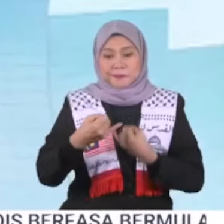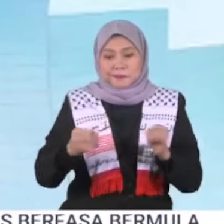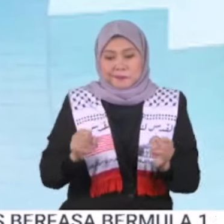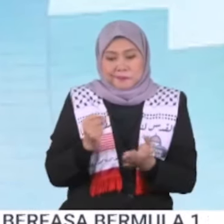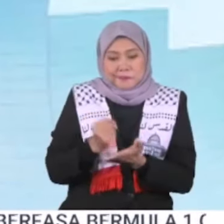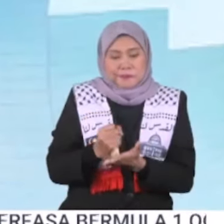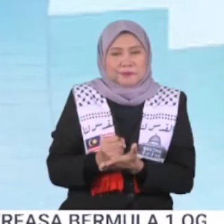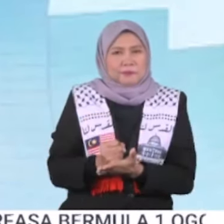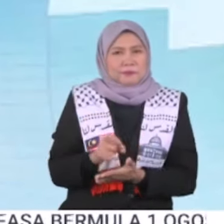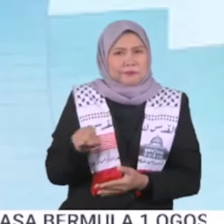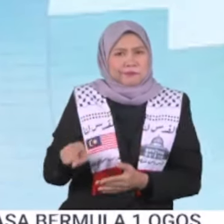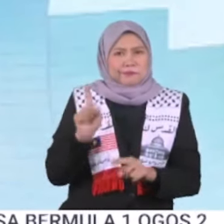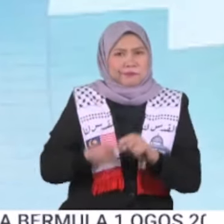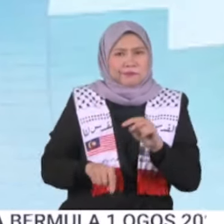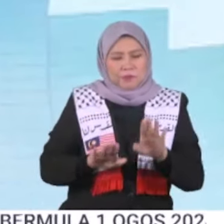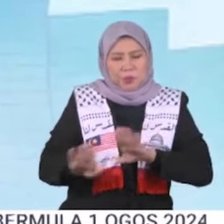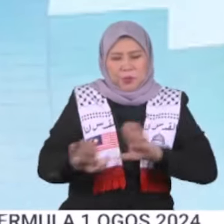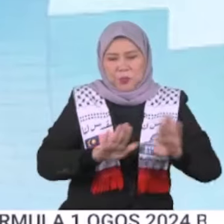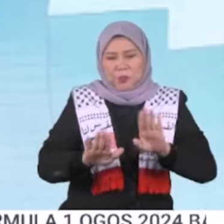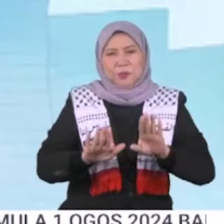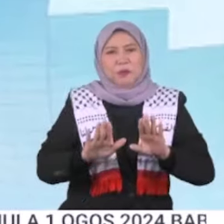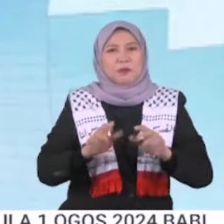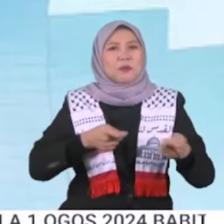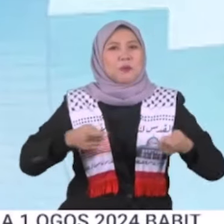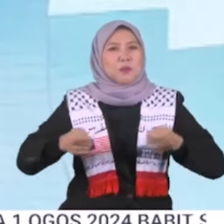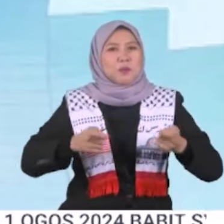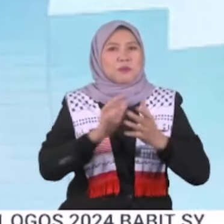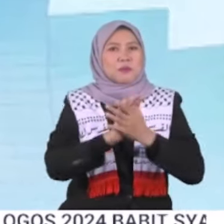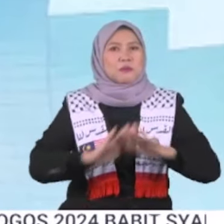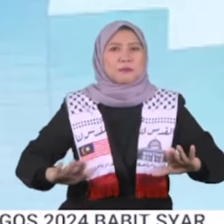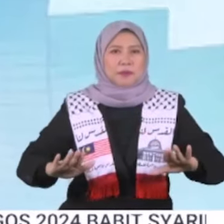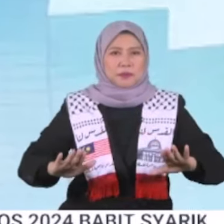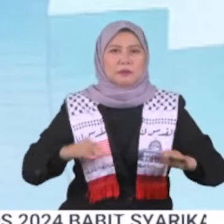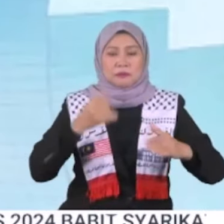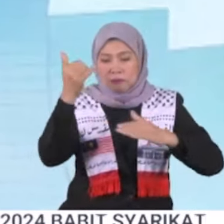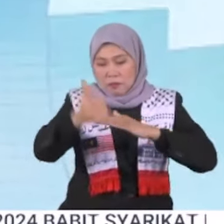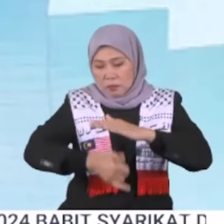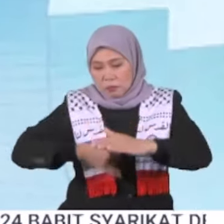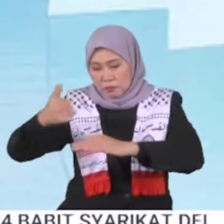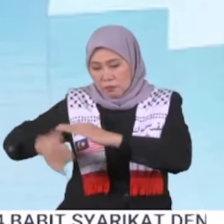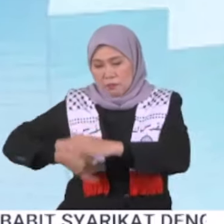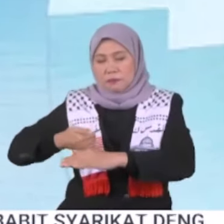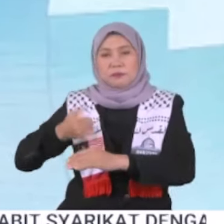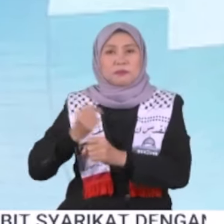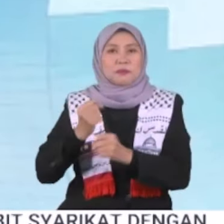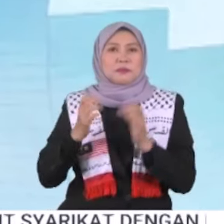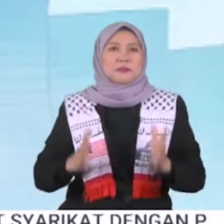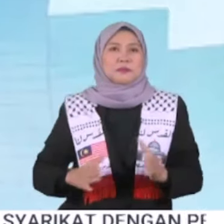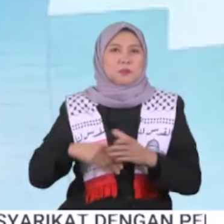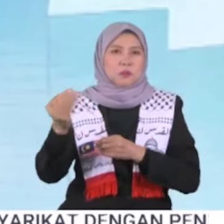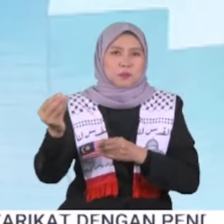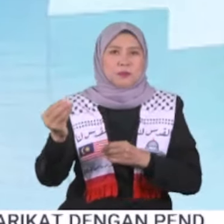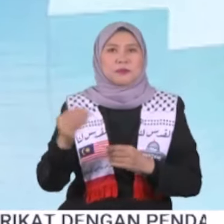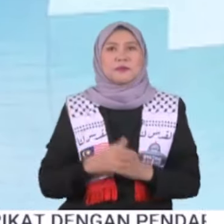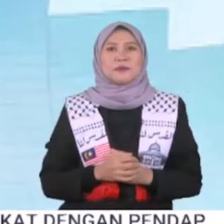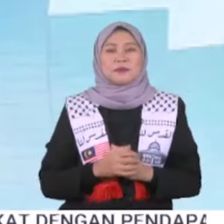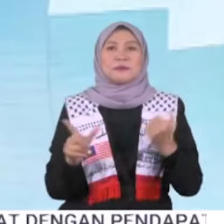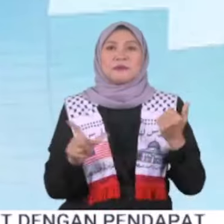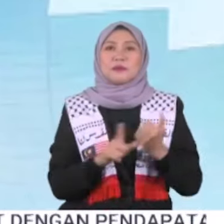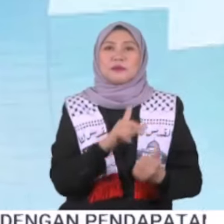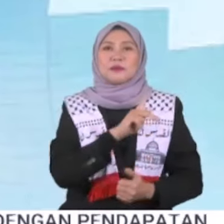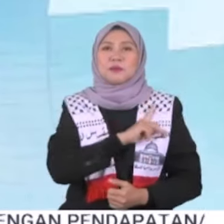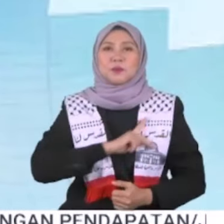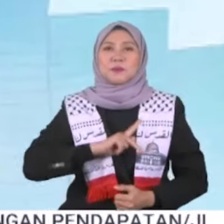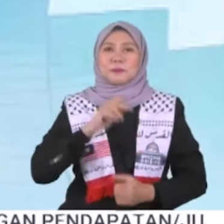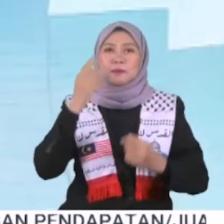Jabatan Immigration tidak akan berkompromi berhubung kawalan keselamatan terhadap kemasukan pekerja asing. Timbalan Ketua Pengarah Pengurusan